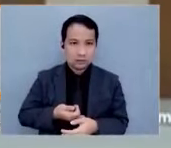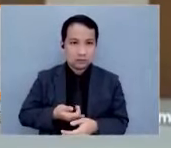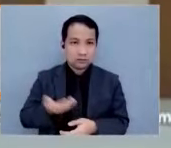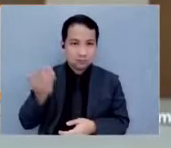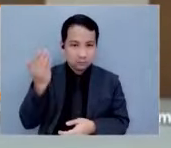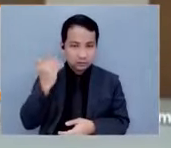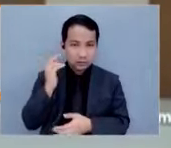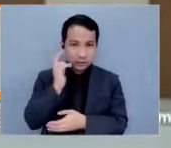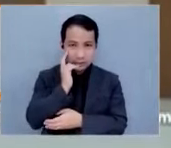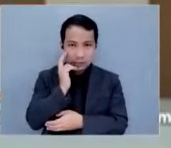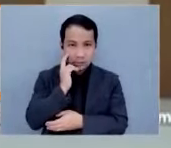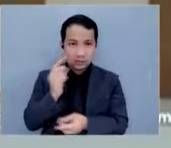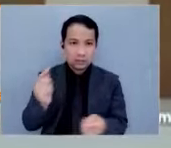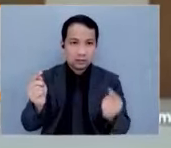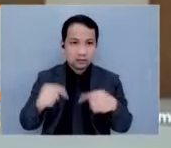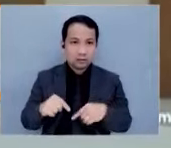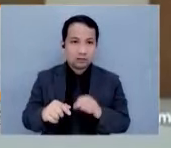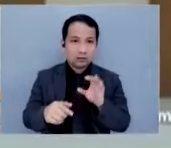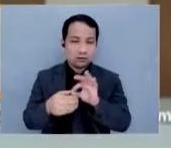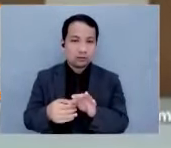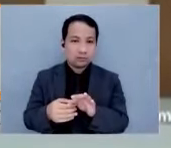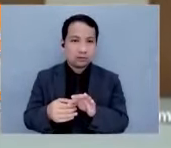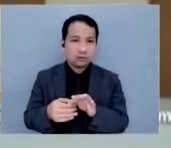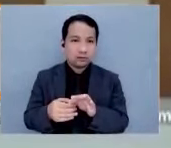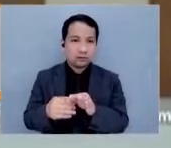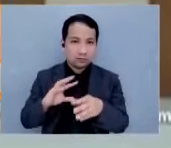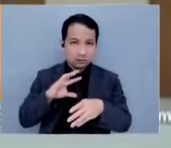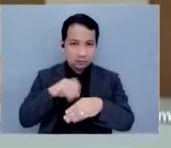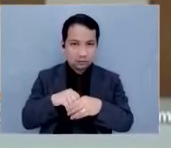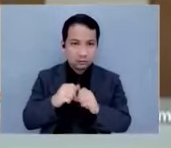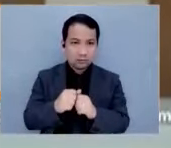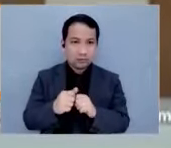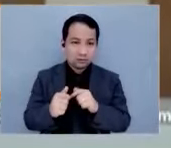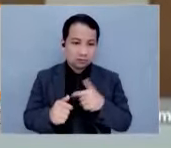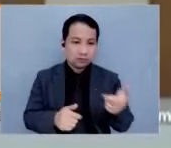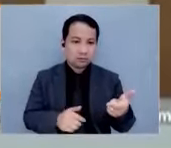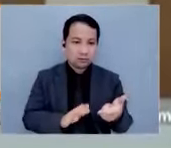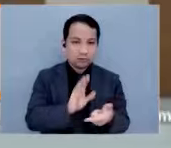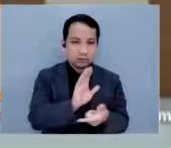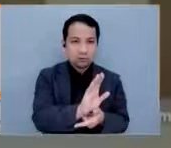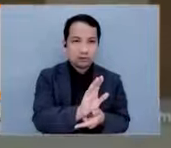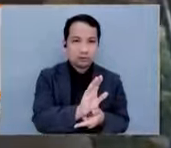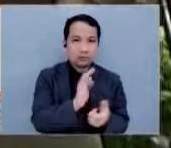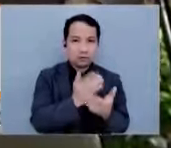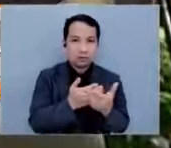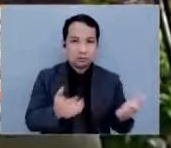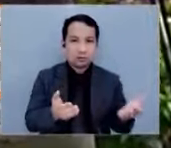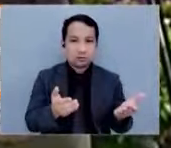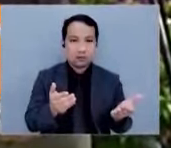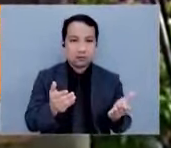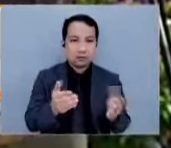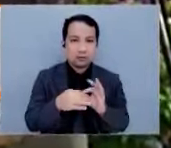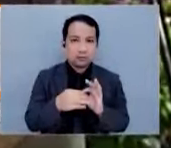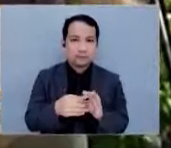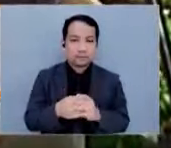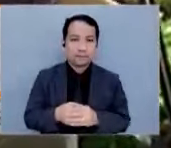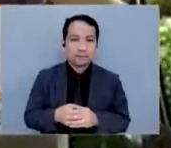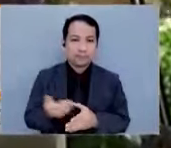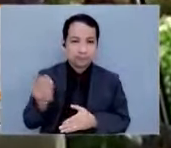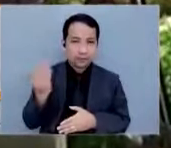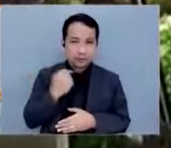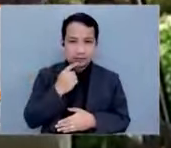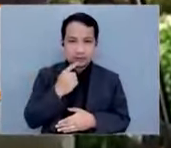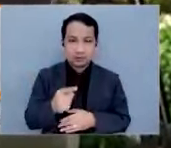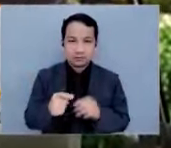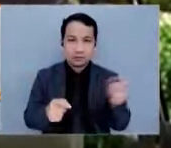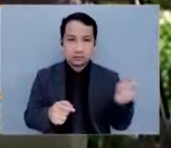Duterte. Kasi siya yung in-involve as o pinasahan ng property. Kamakailan lang nang italaga si